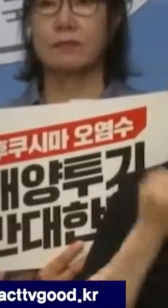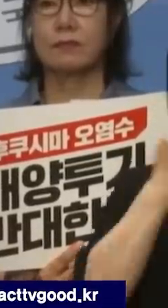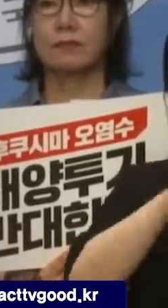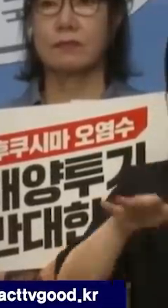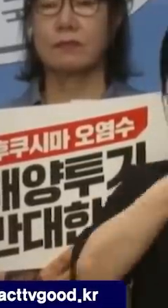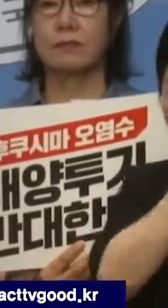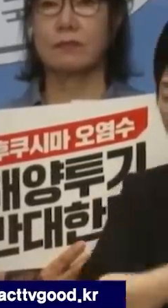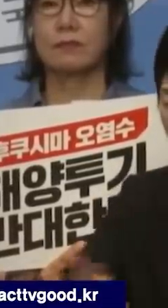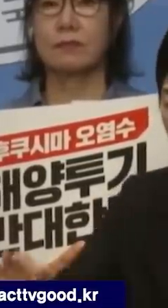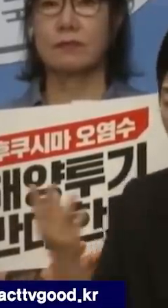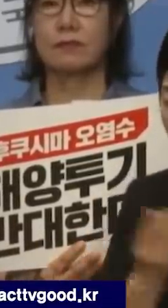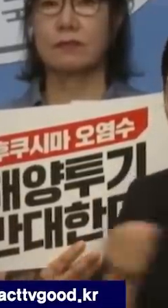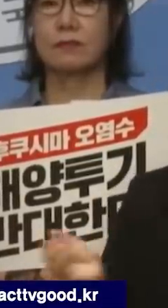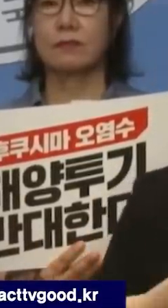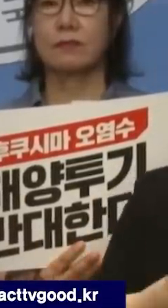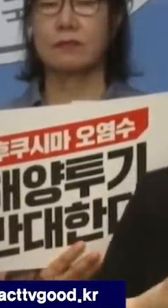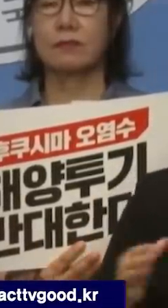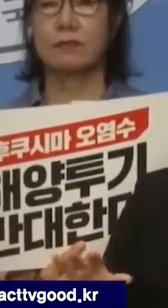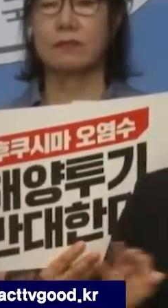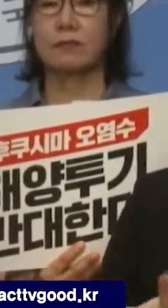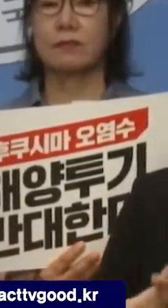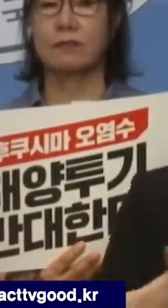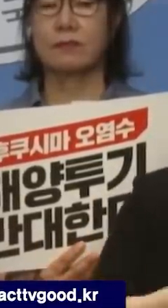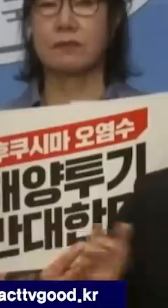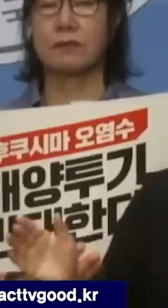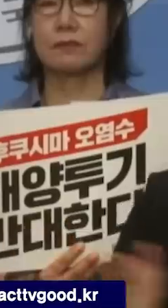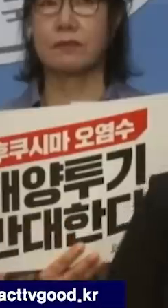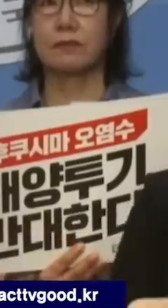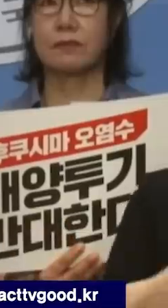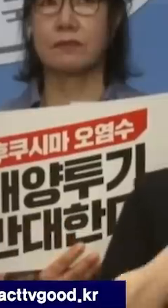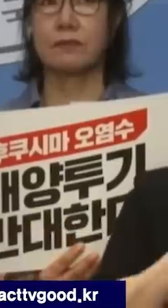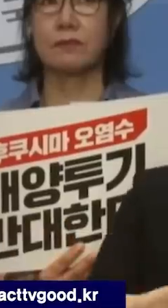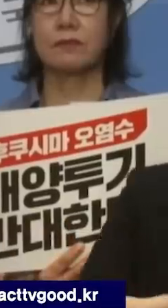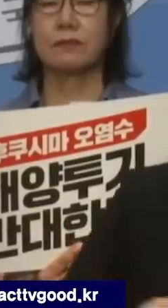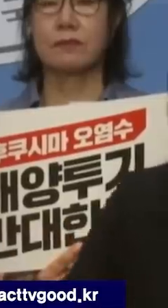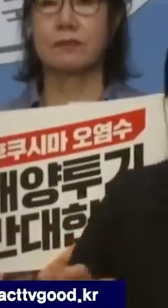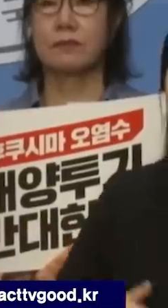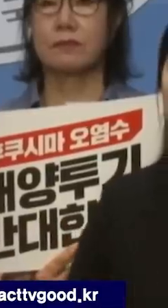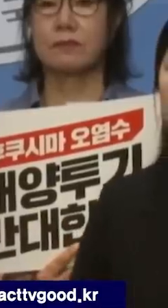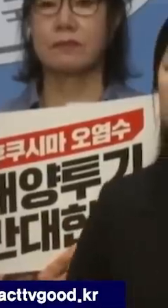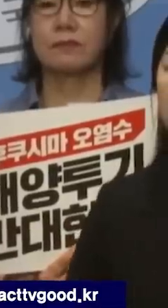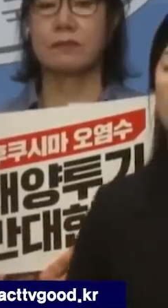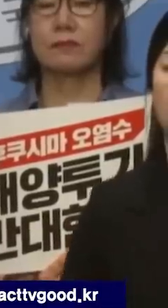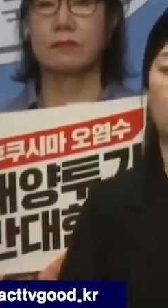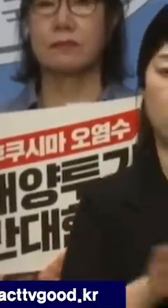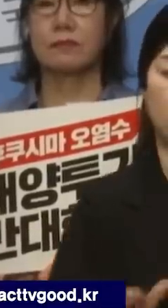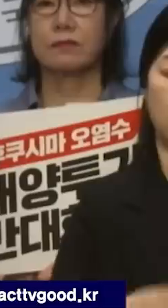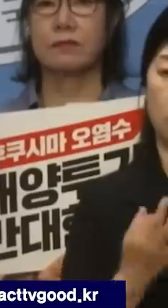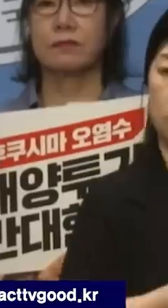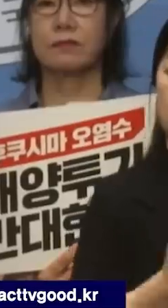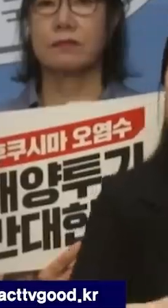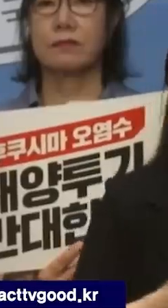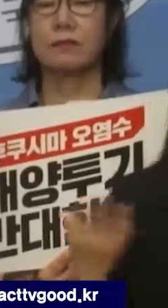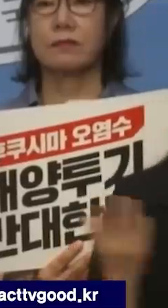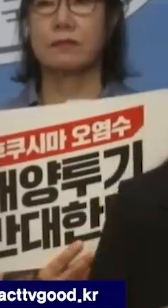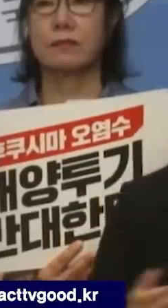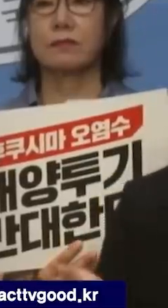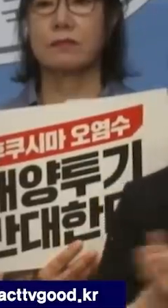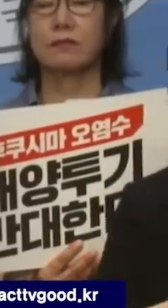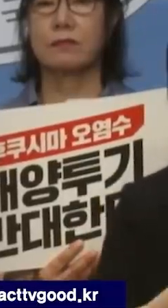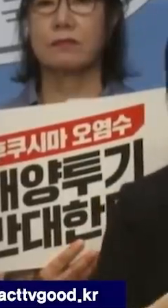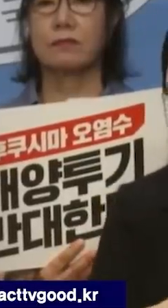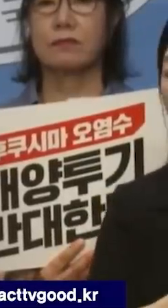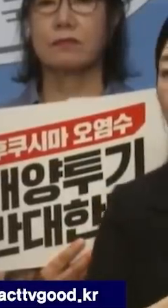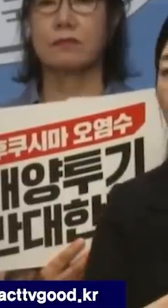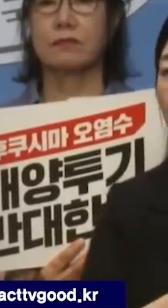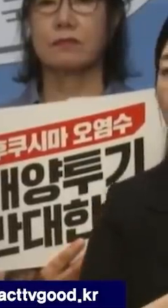완성되면 7월부터 진짜 버립니다. 우리 생계는 완전 파탄나고 어민들은 다